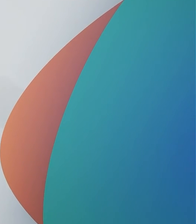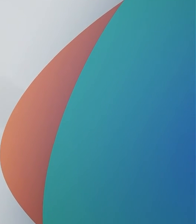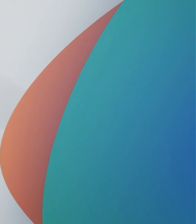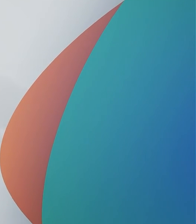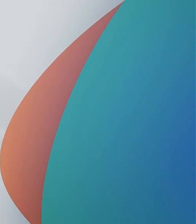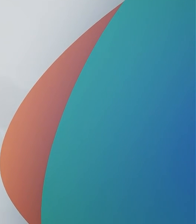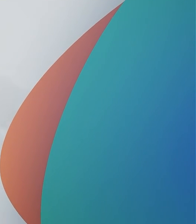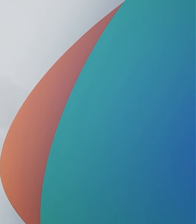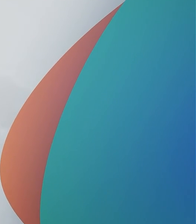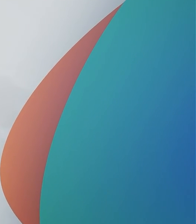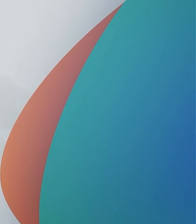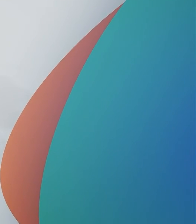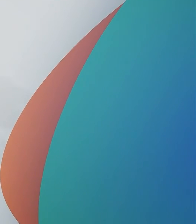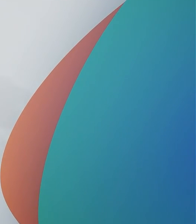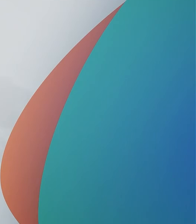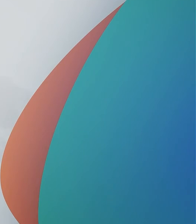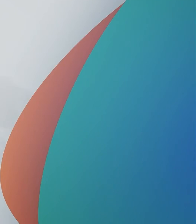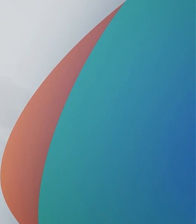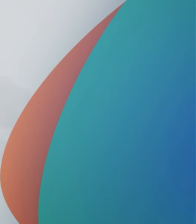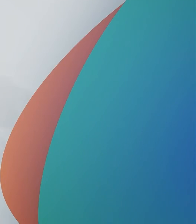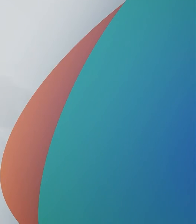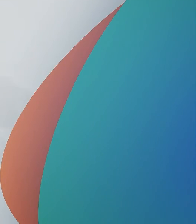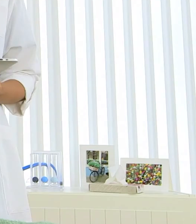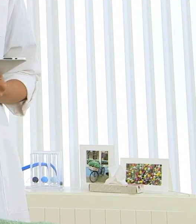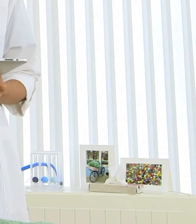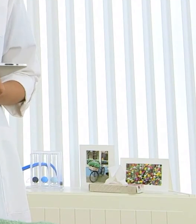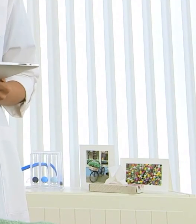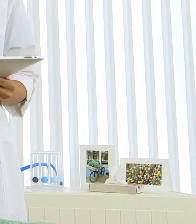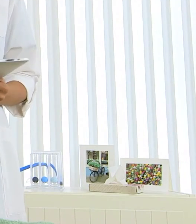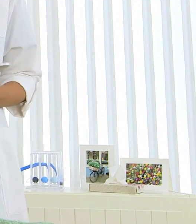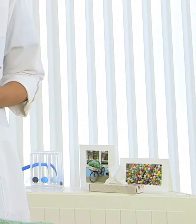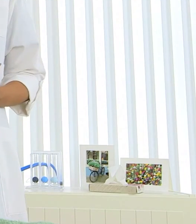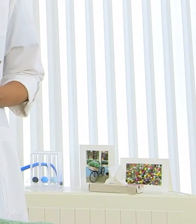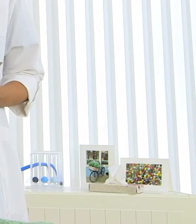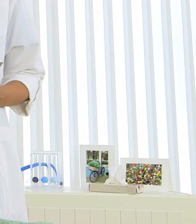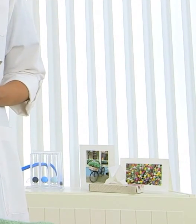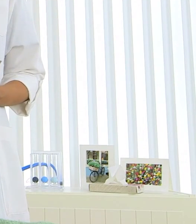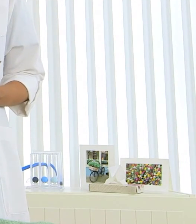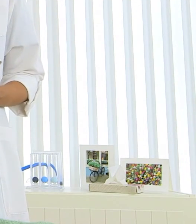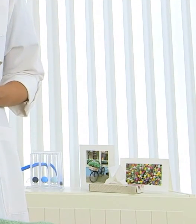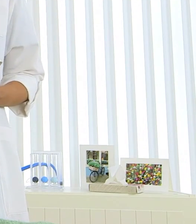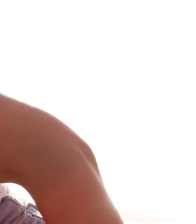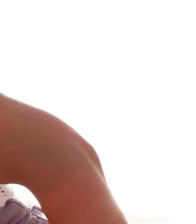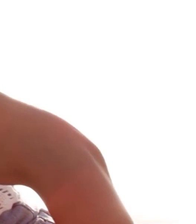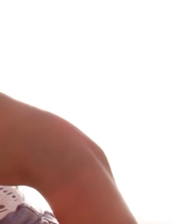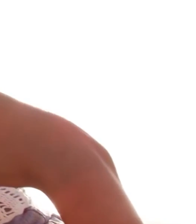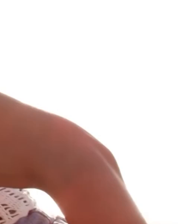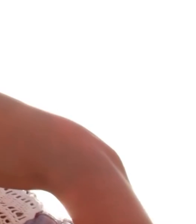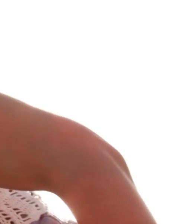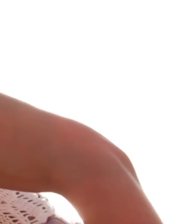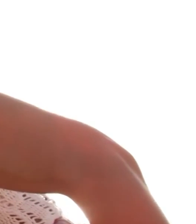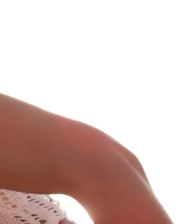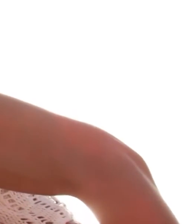Merci de votre écoute. À demain. Tu m'as redonné la force d'espérer.